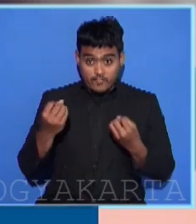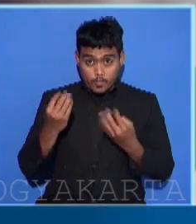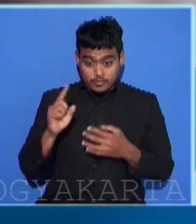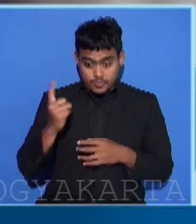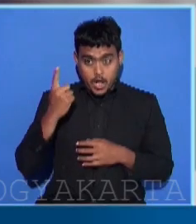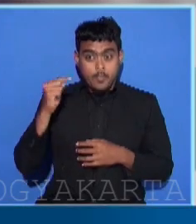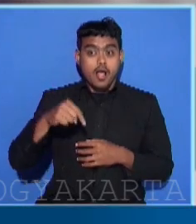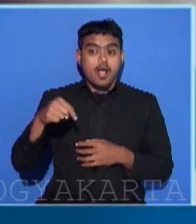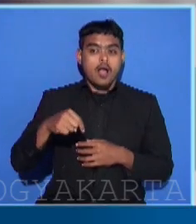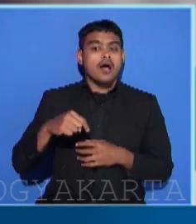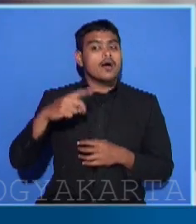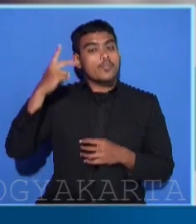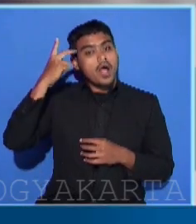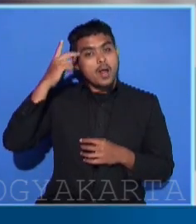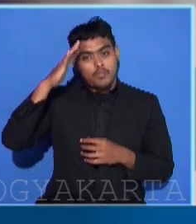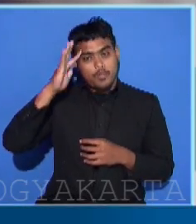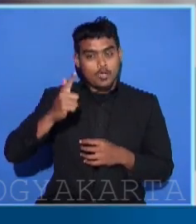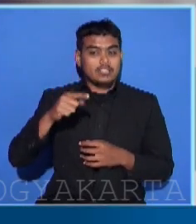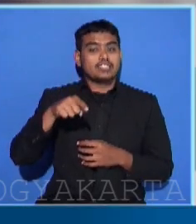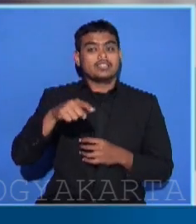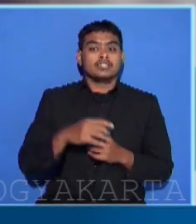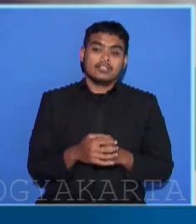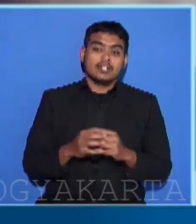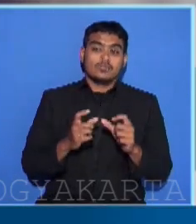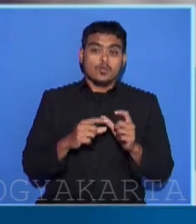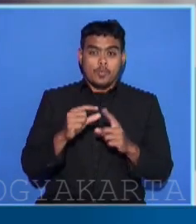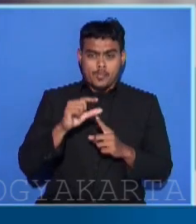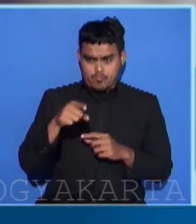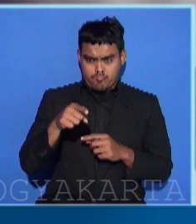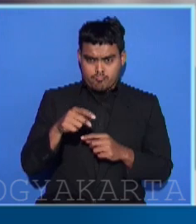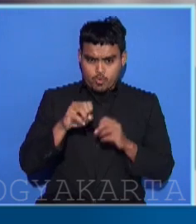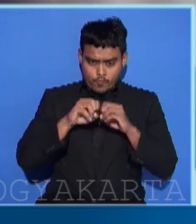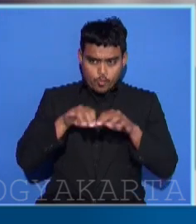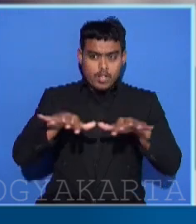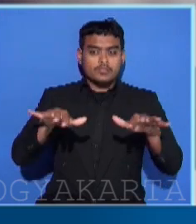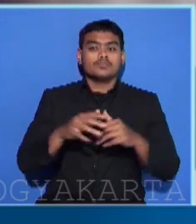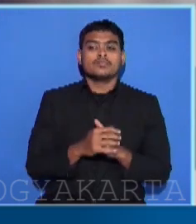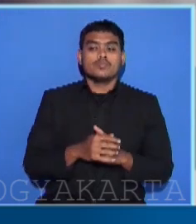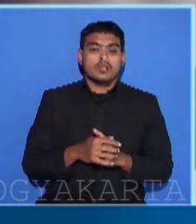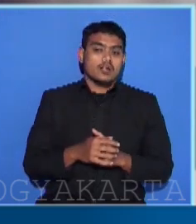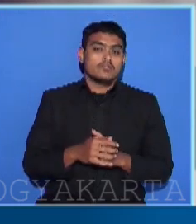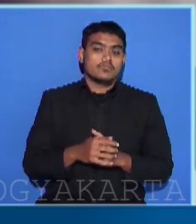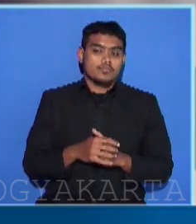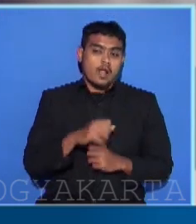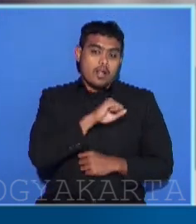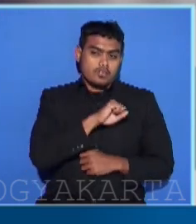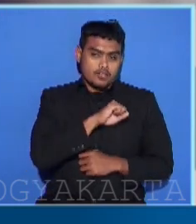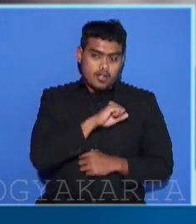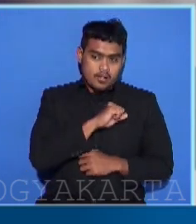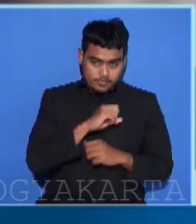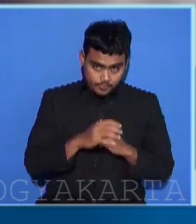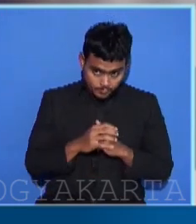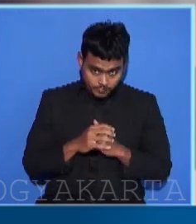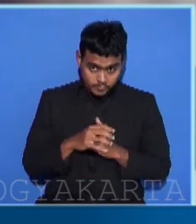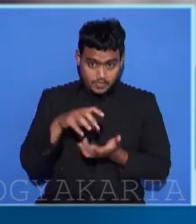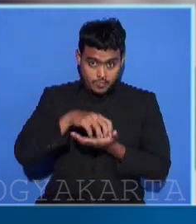Kapolri Jenderal Listio Sigit Prabowo memberikan kuliah kebangsaan di depan ribuan mahasiswa baru Universitas Aisyah Yogyakarta.